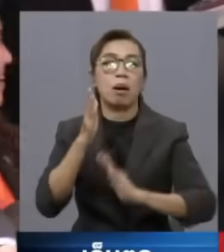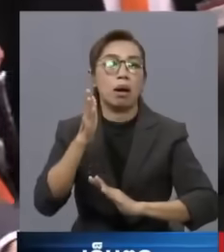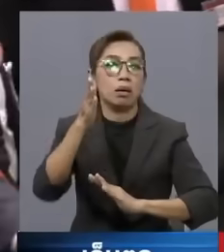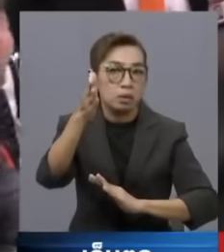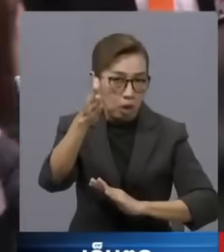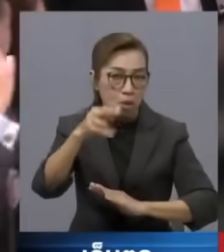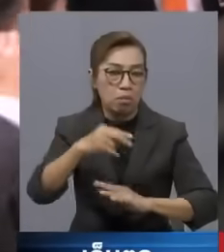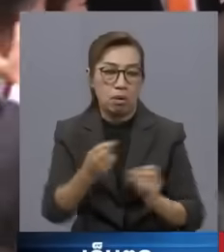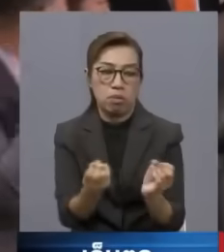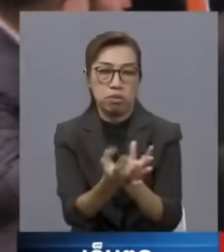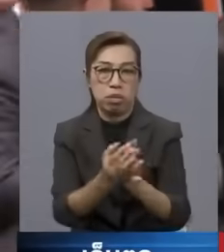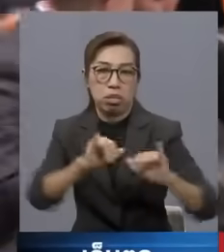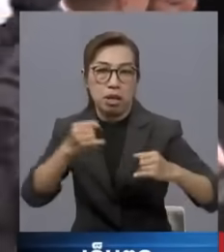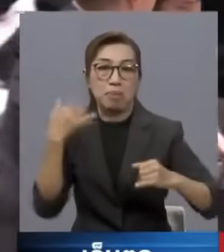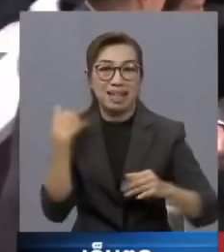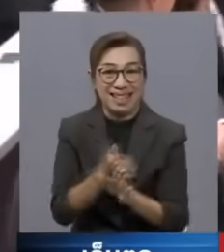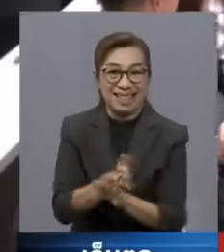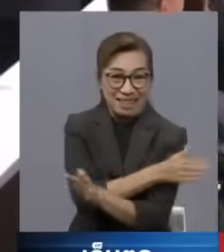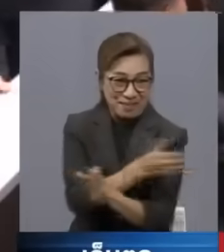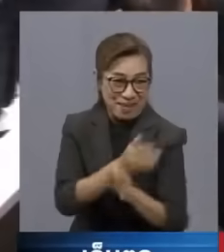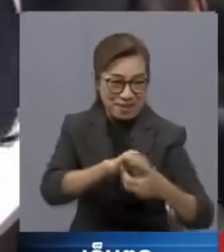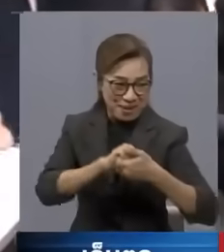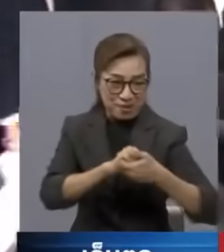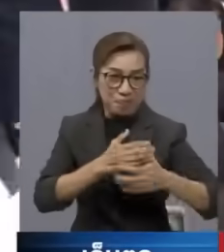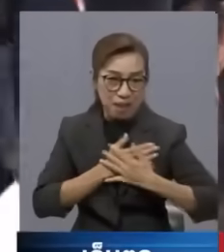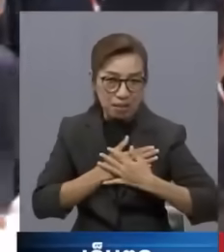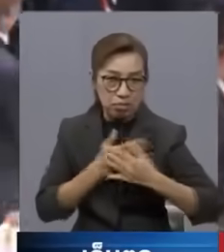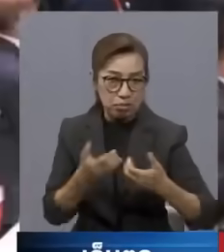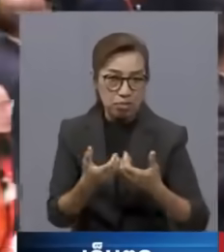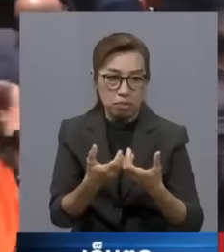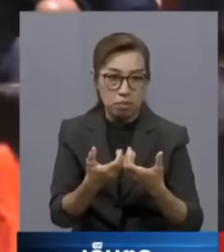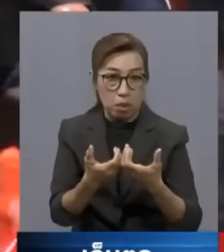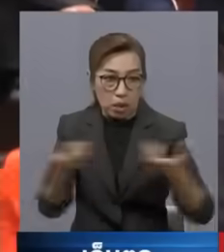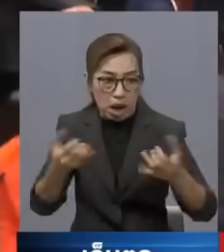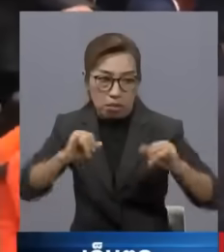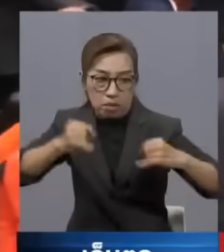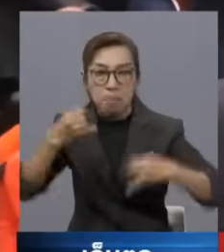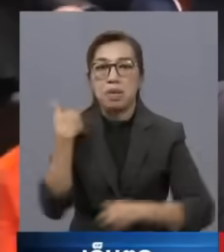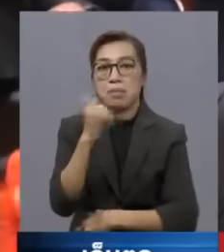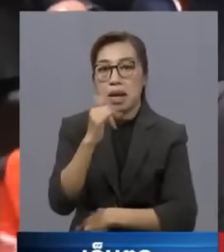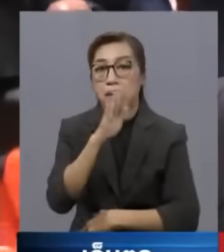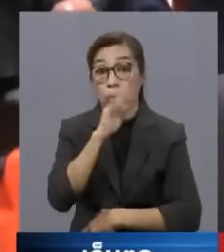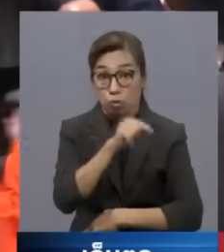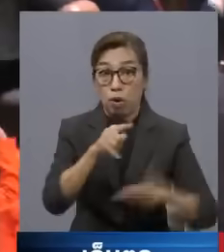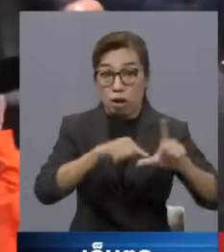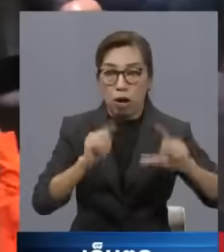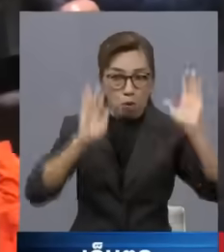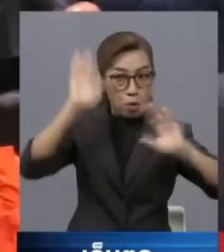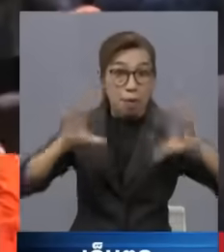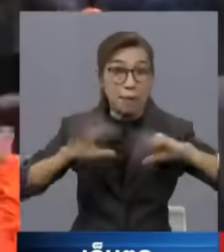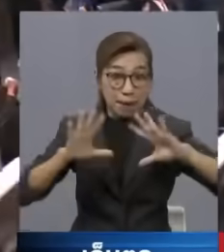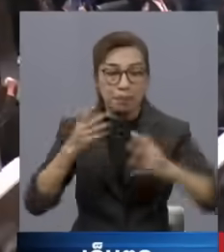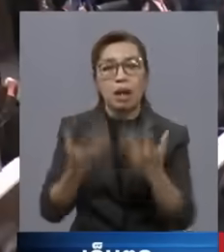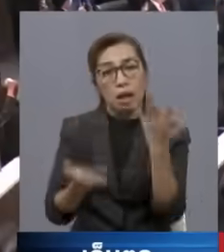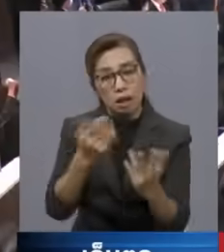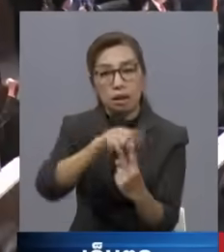ทางการเมืองกันต่อไปอีกจากคู่รักคู่แค้นตอนนี้กลายเป็นศัตรูหมายเลข 1ทันทีเลยนะครับถ้าหวดไม่เห็นด้วยแต่ถ้า